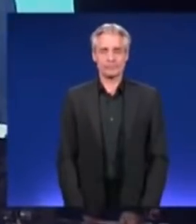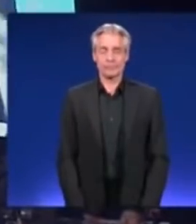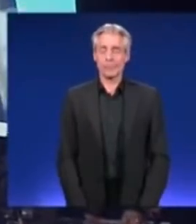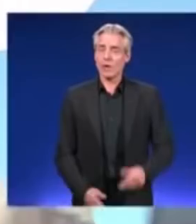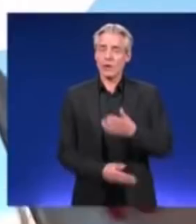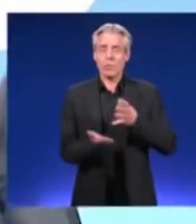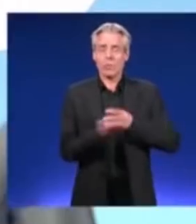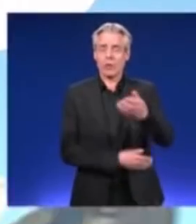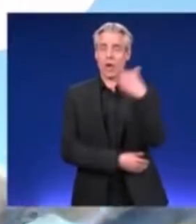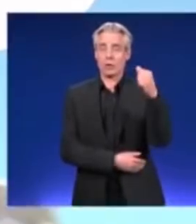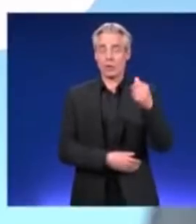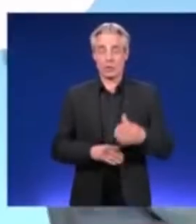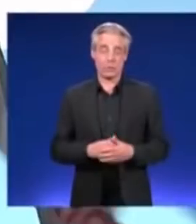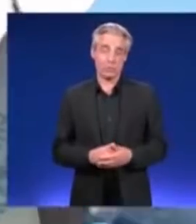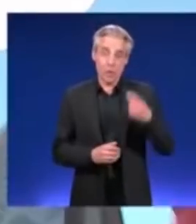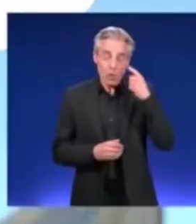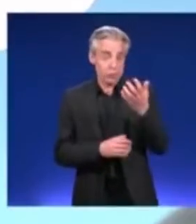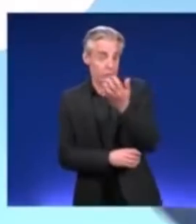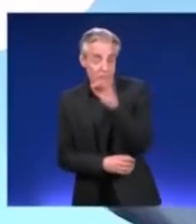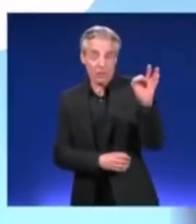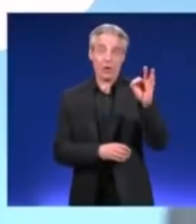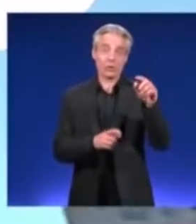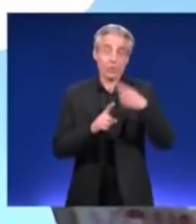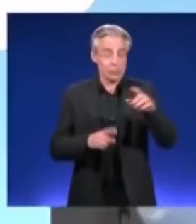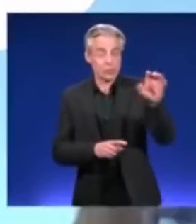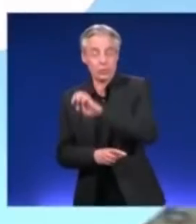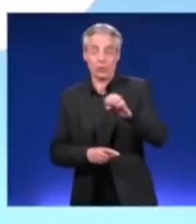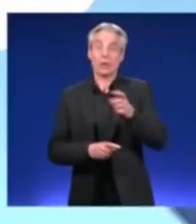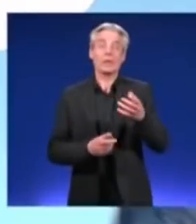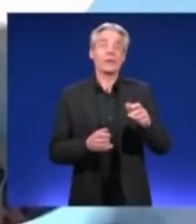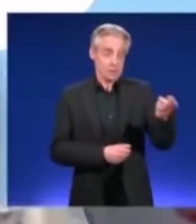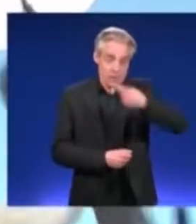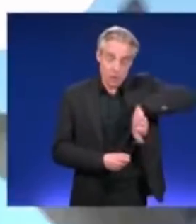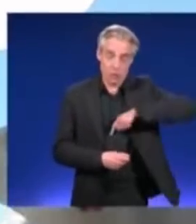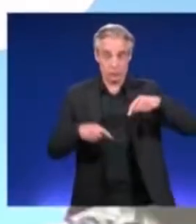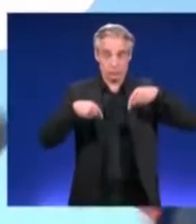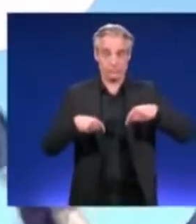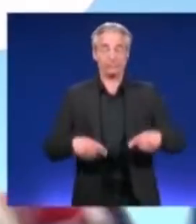Que le seul projet de la France et de l'Europe, c'est le nôtre.